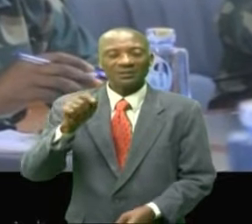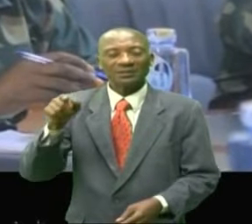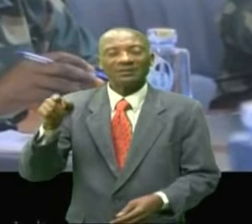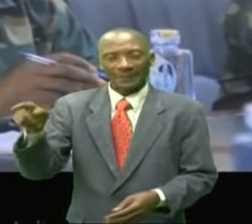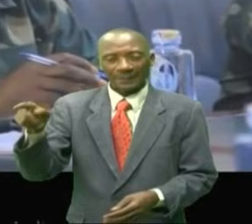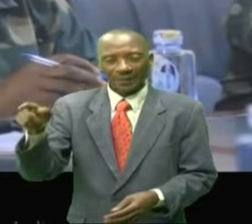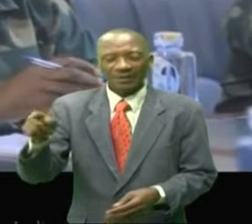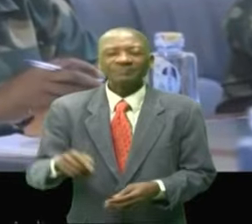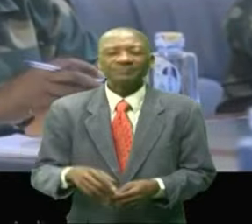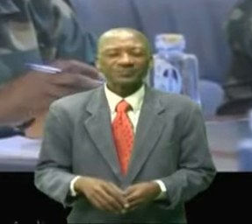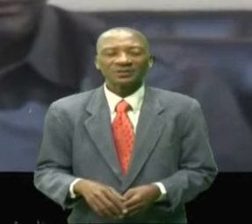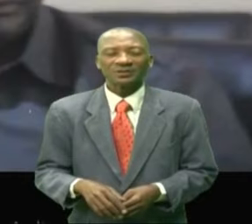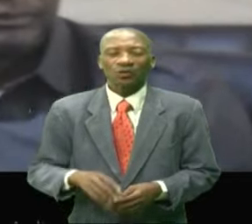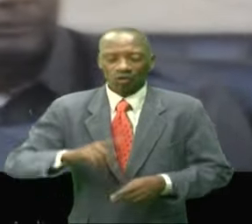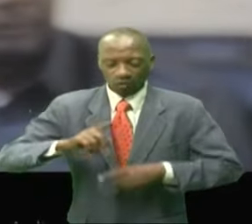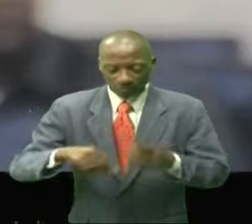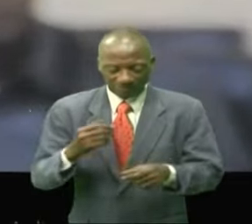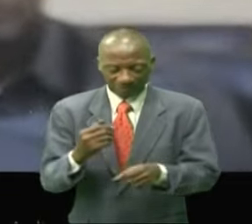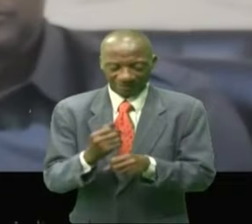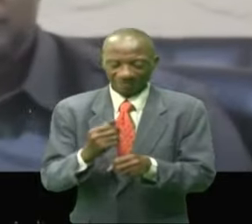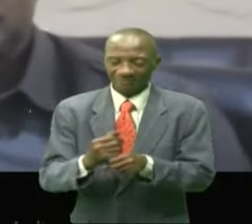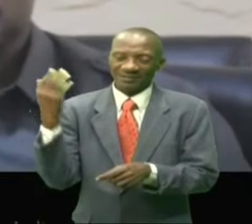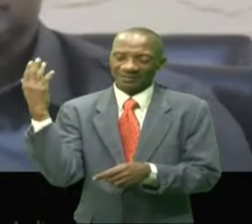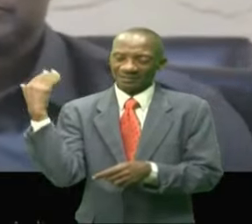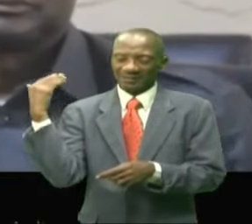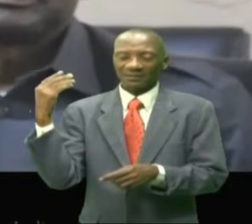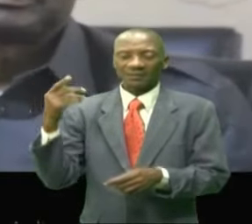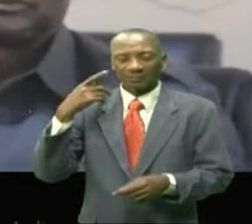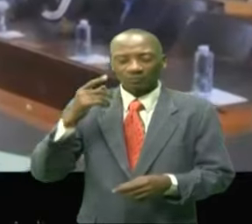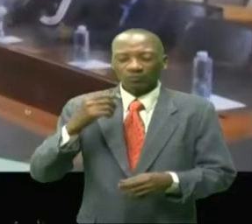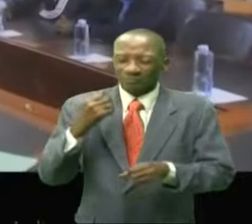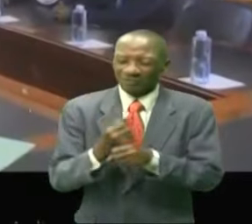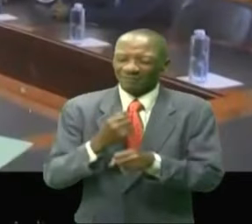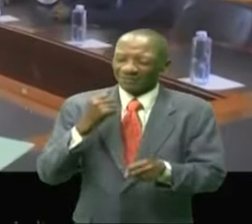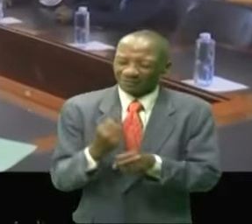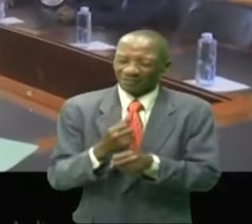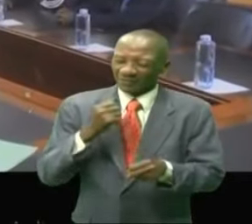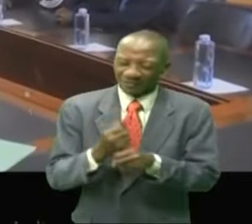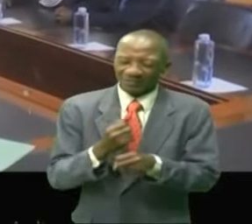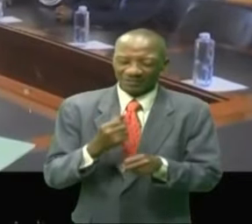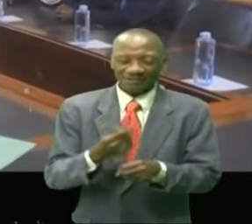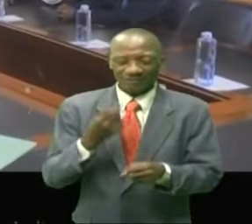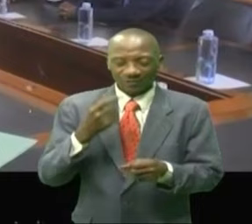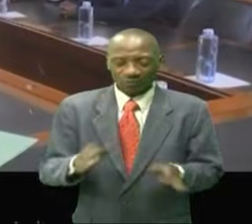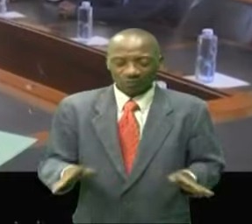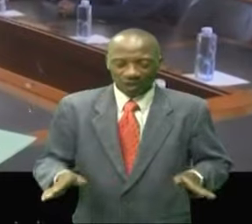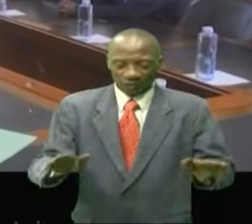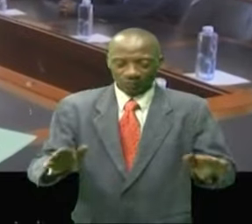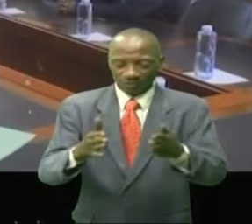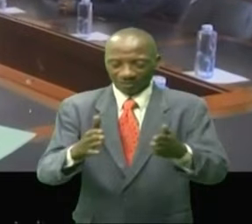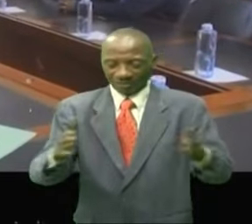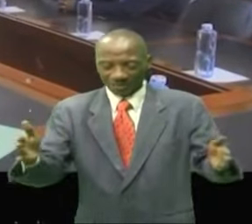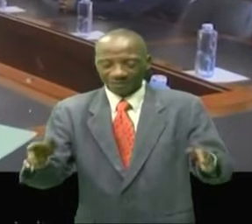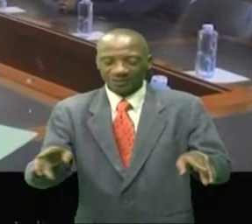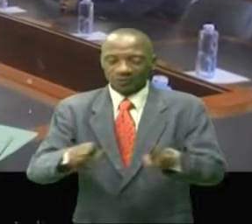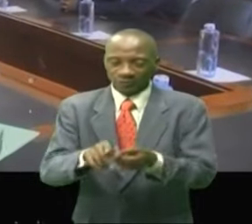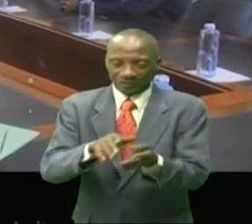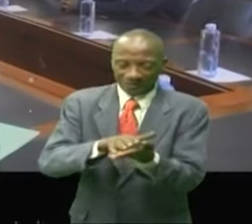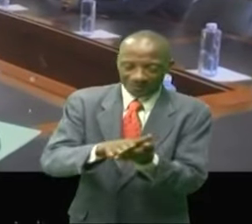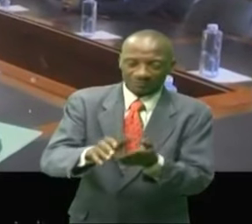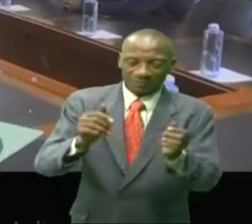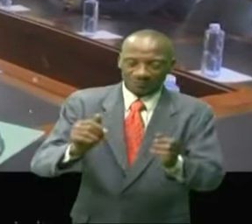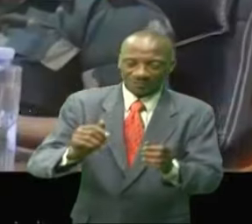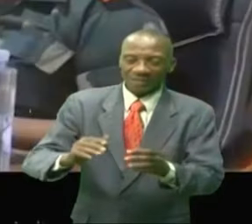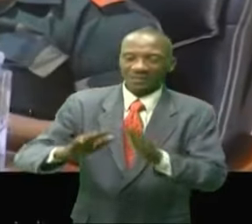aux obstacles de la bonne exécution des travaux, une réunion d'harmonisation et de collaboration a été présidée ce mercredi 11